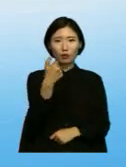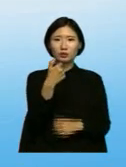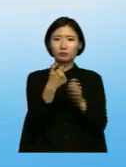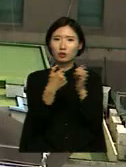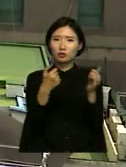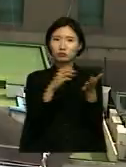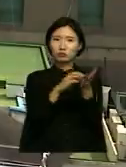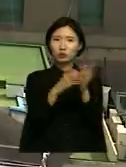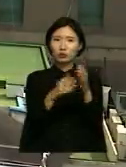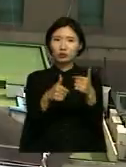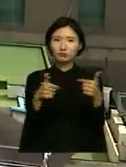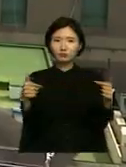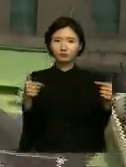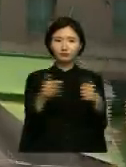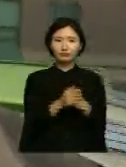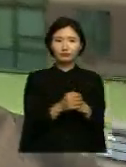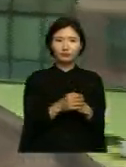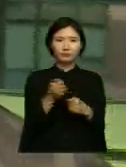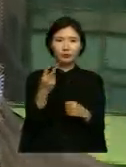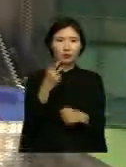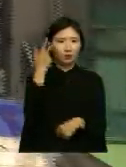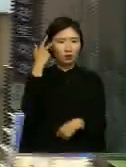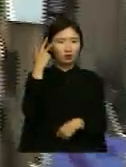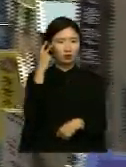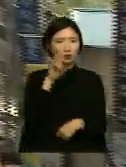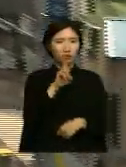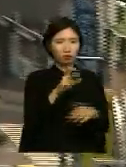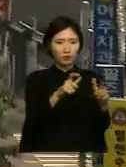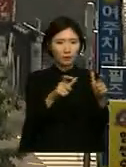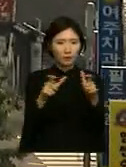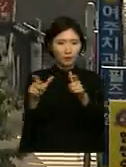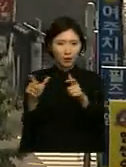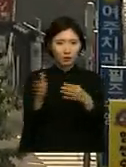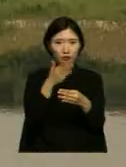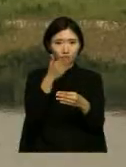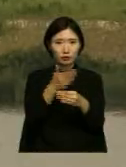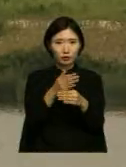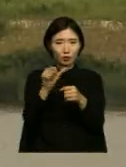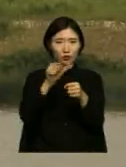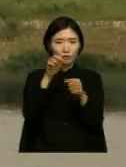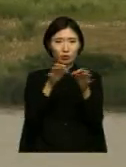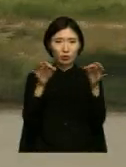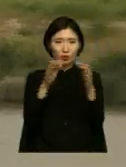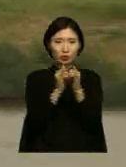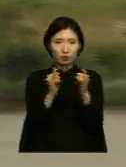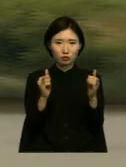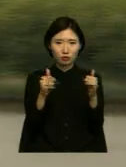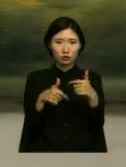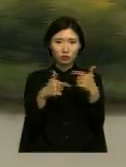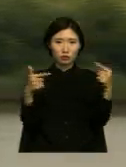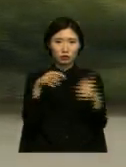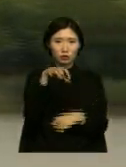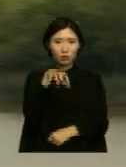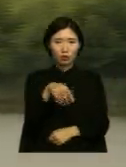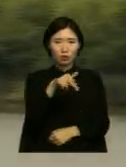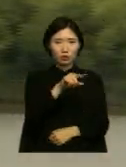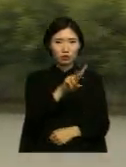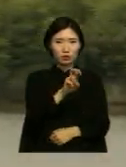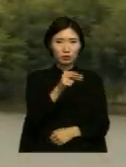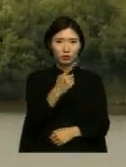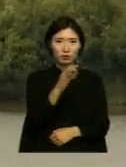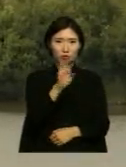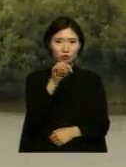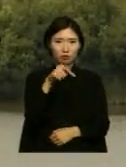늘어난 겁니다 그리고 여주 c 12개 읍면동 중에서 친한 5년간 인구가 드러난 곳은 젊 동명 과